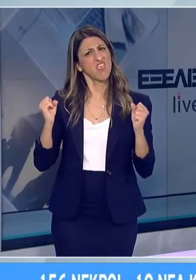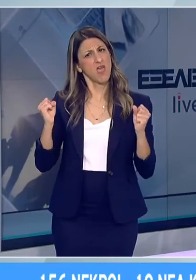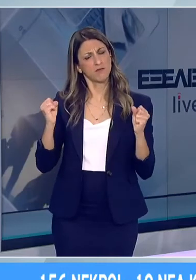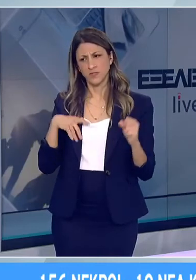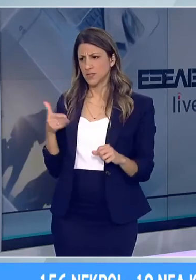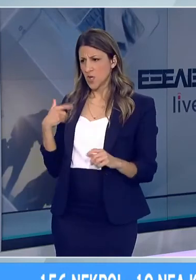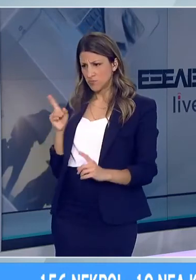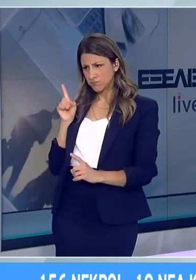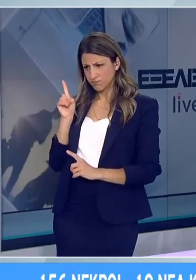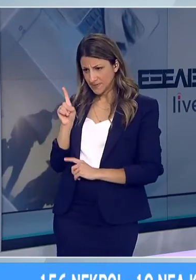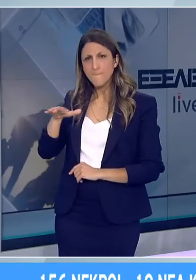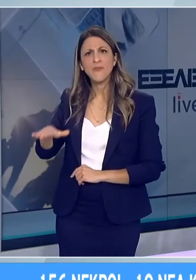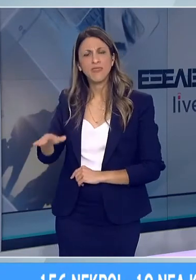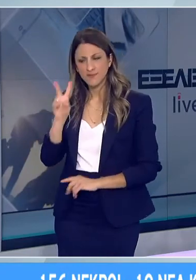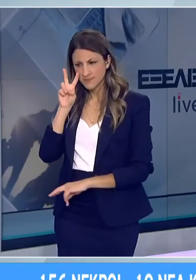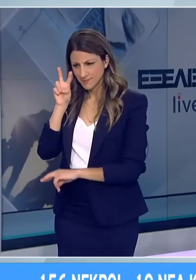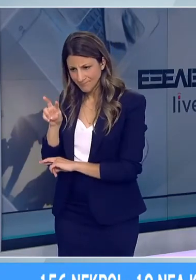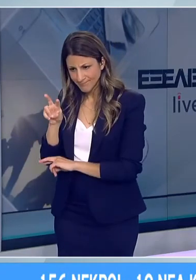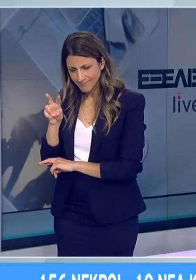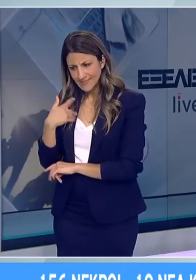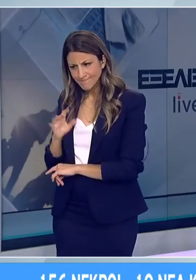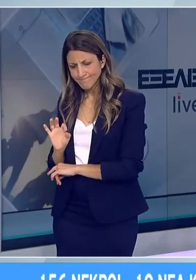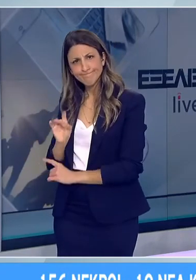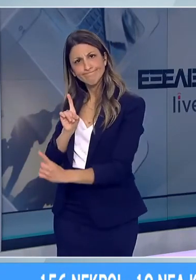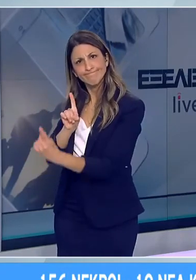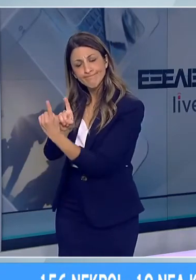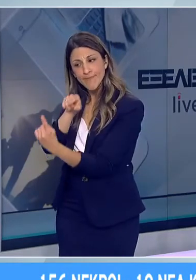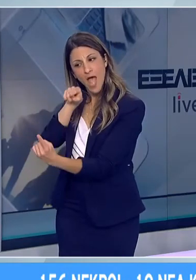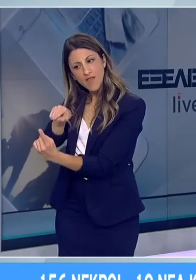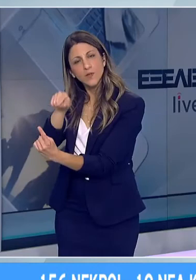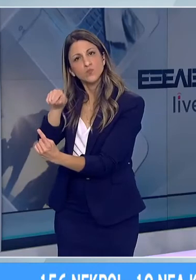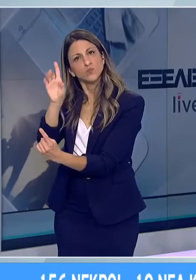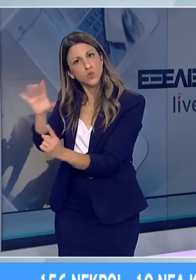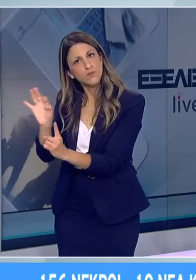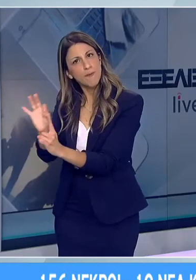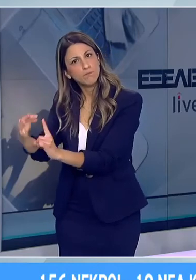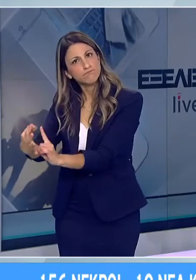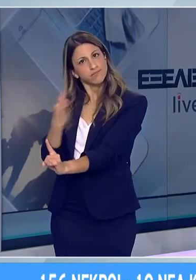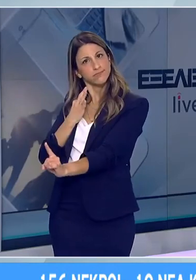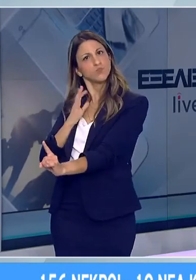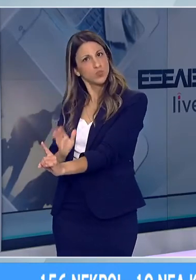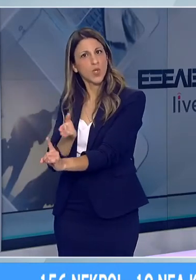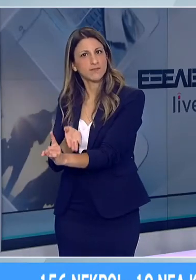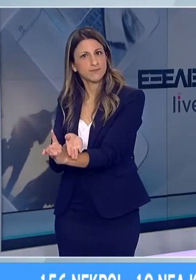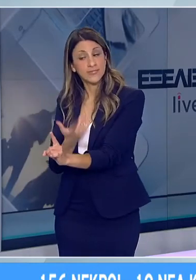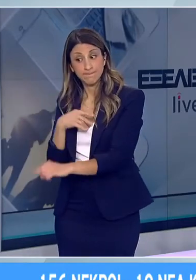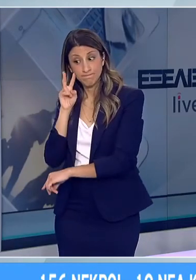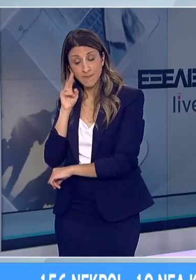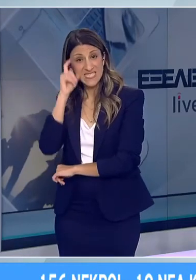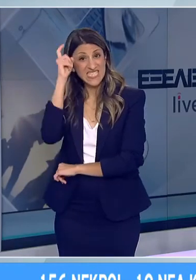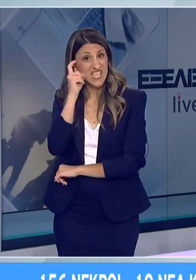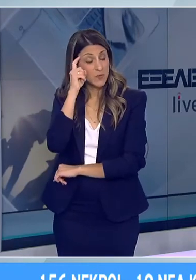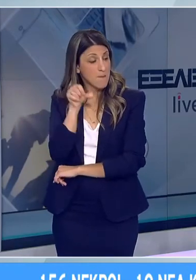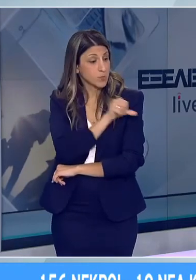παιδάκια τα οποία κινδυνεύουν λιγότερο και τα οποία μπορεί να κάποια στιγμή να μεταδώσουν και αυτά τον ιό, να σκεφτούμε τους ευπαθείς